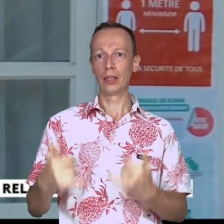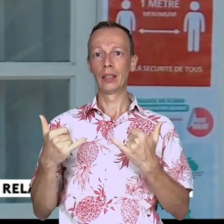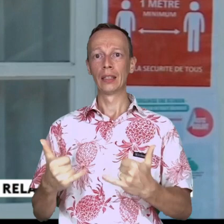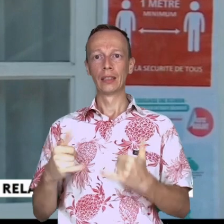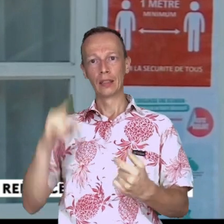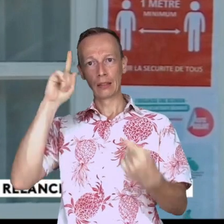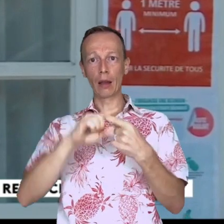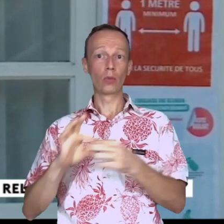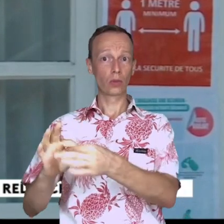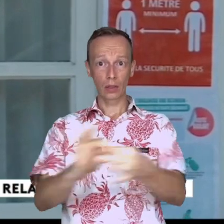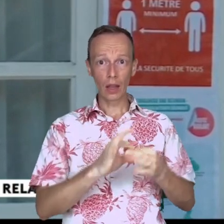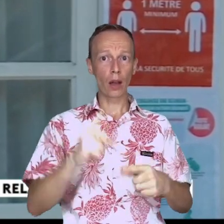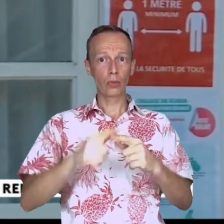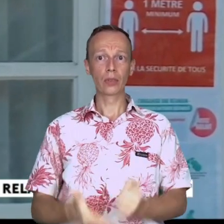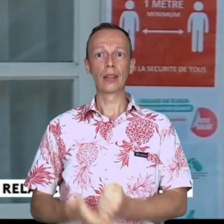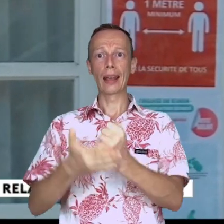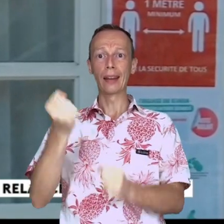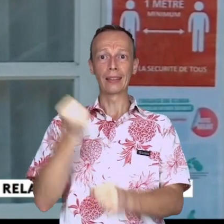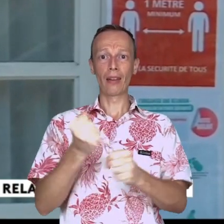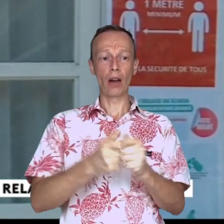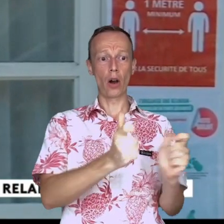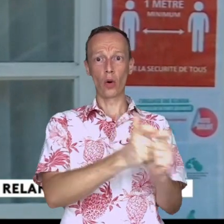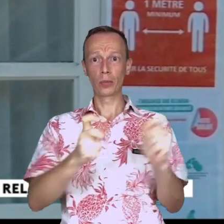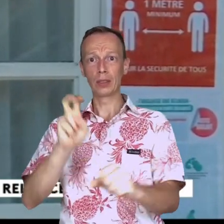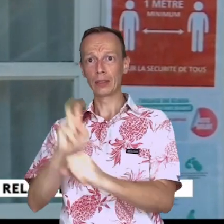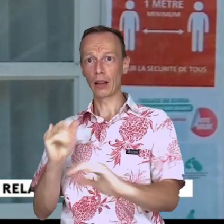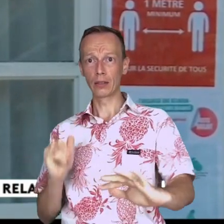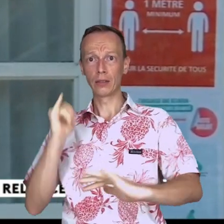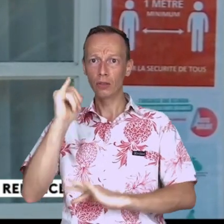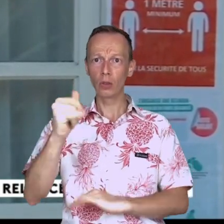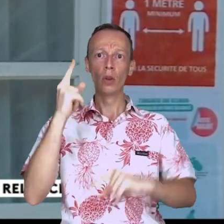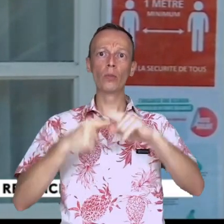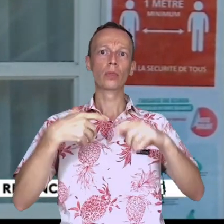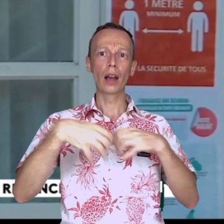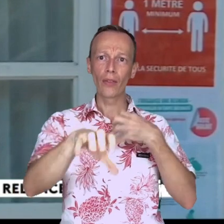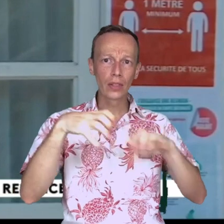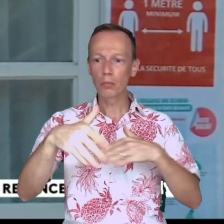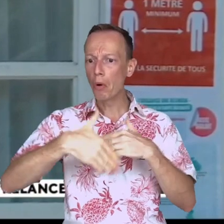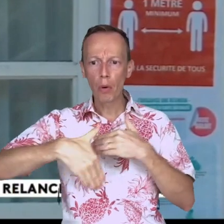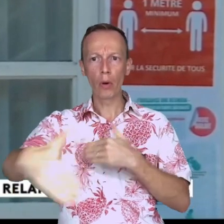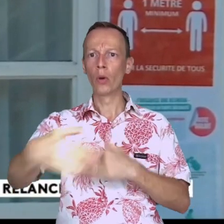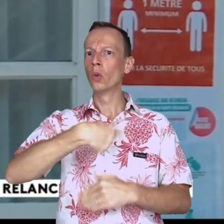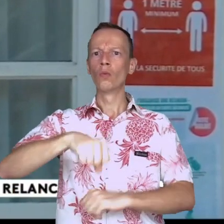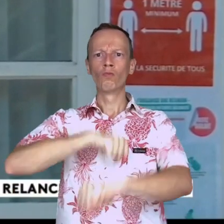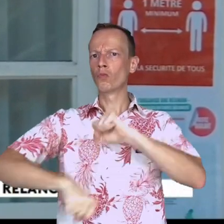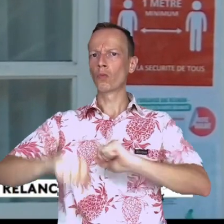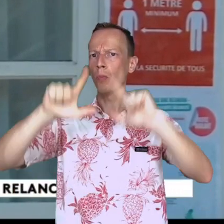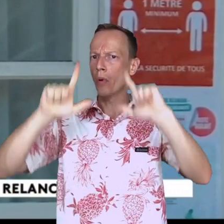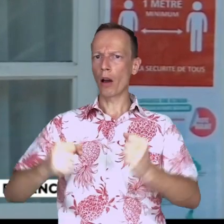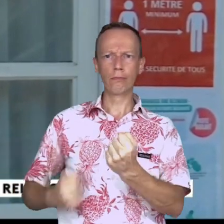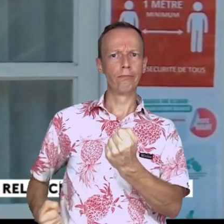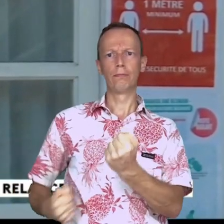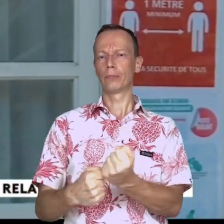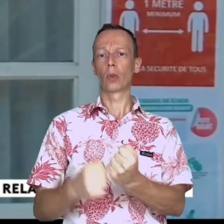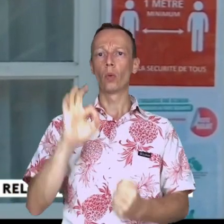de la solidarité, du sauvetage de l'emploi, du sauvetage des entreprises, qu'au niveau des investissements futurs, nous serons